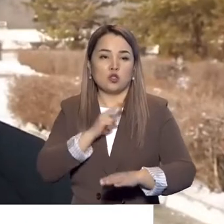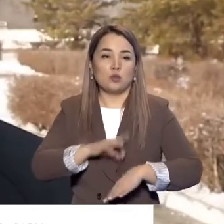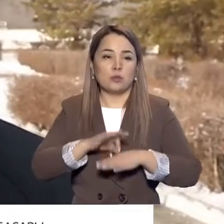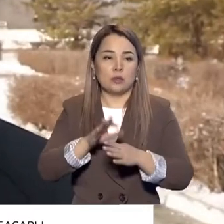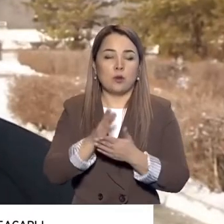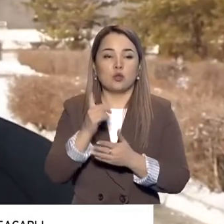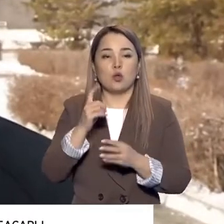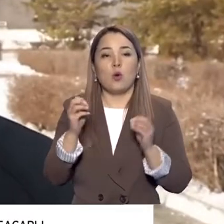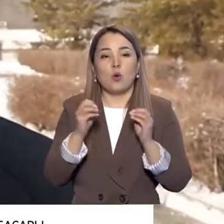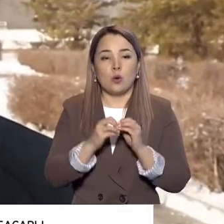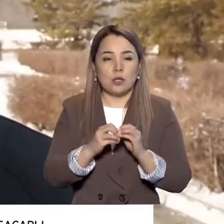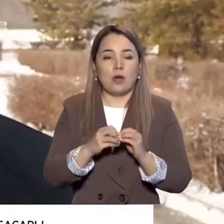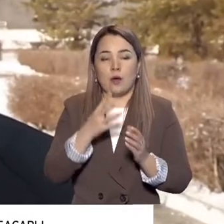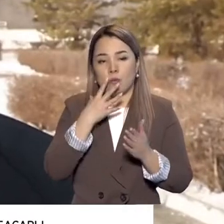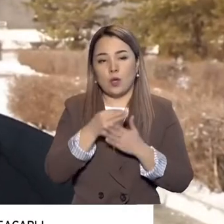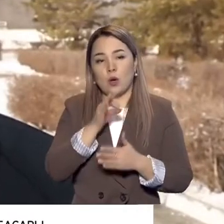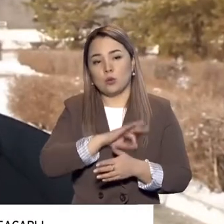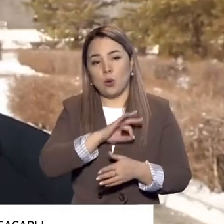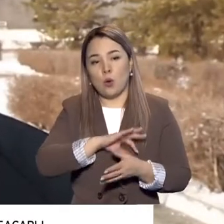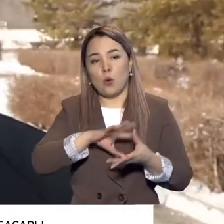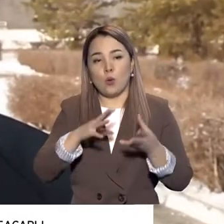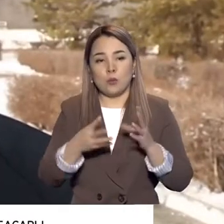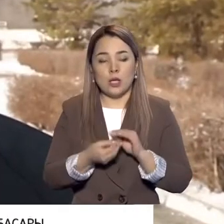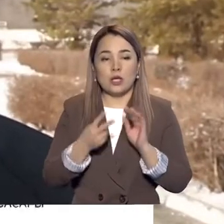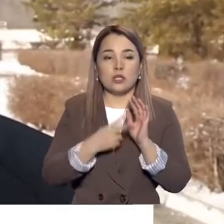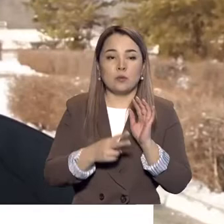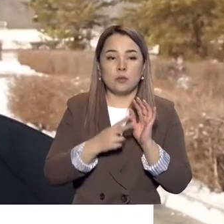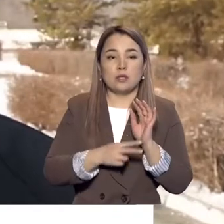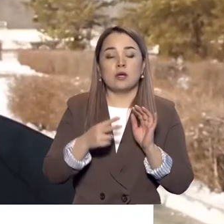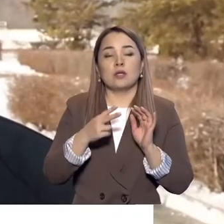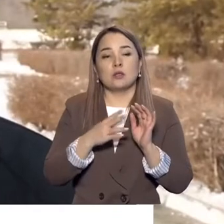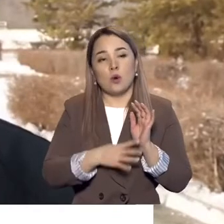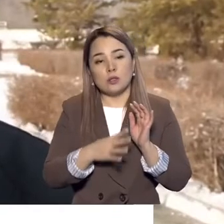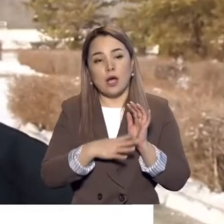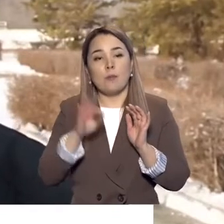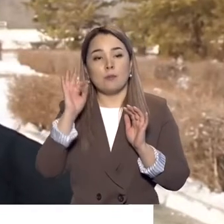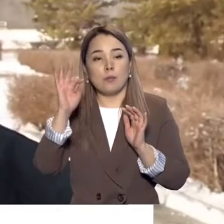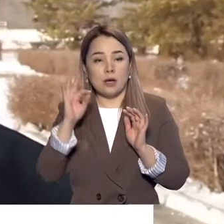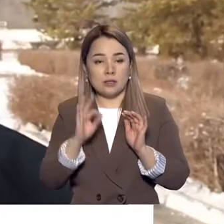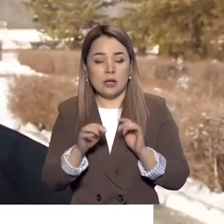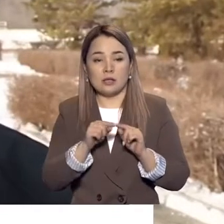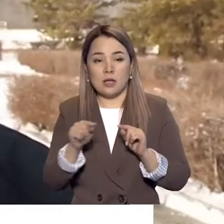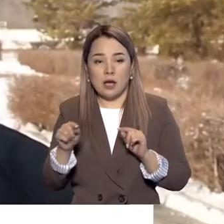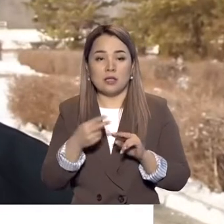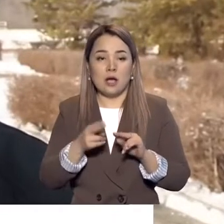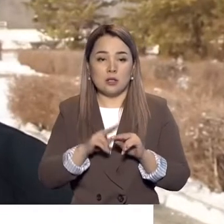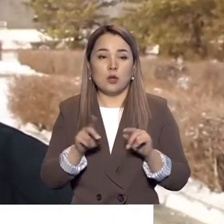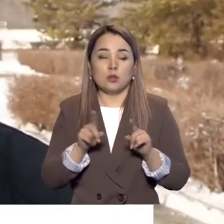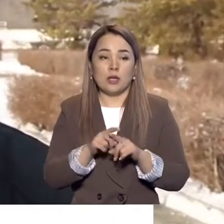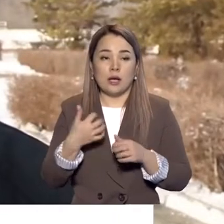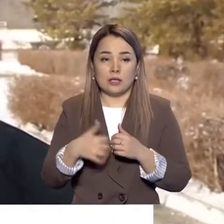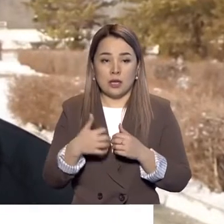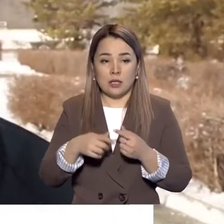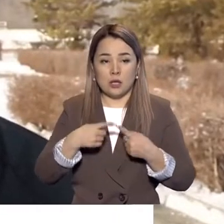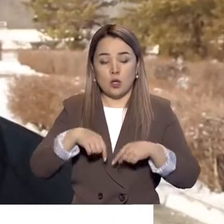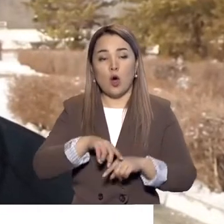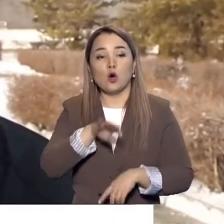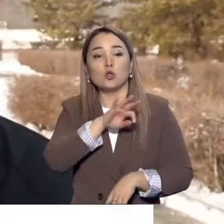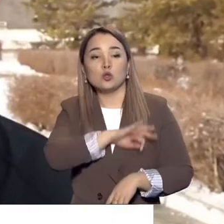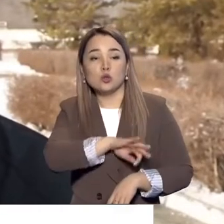мегаватт. Біздің общий потребление, оның 70-90% арасында